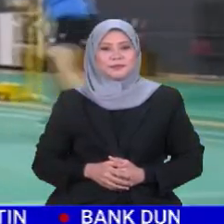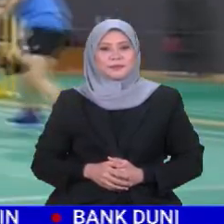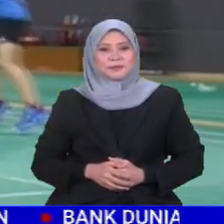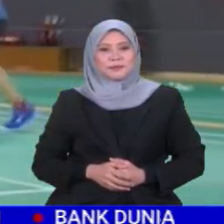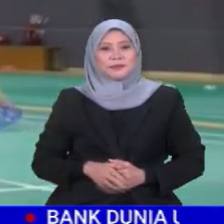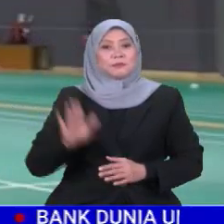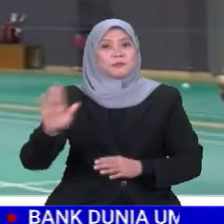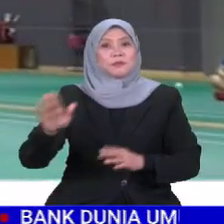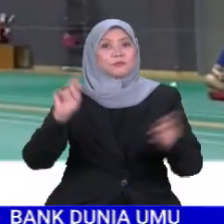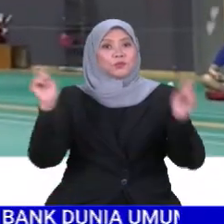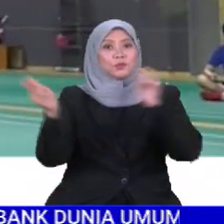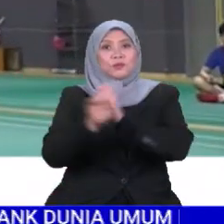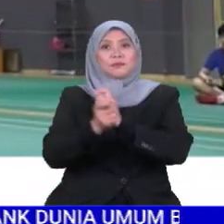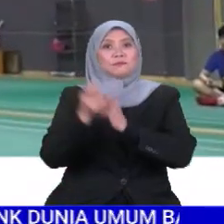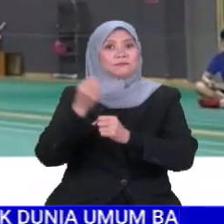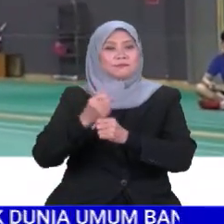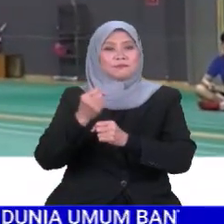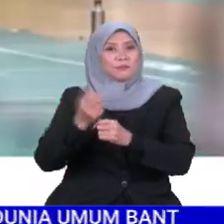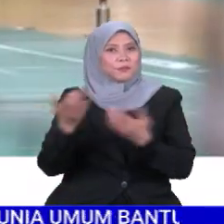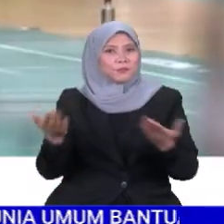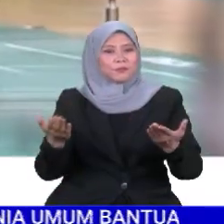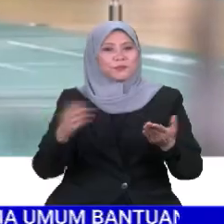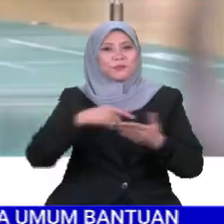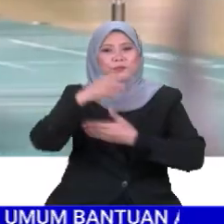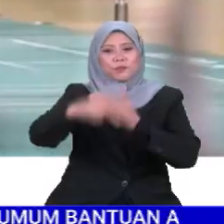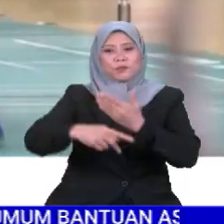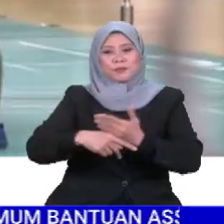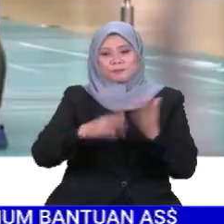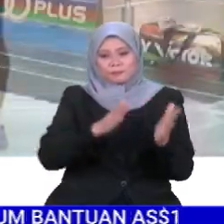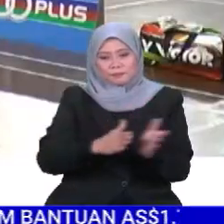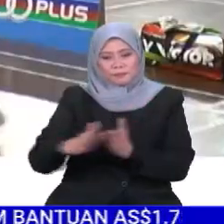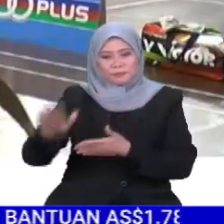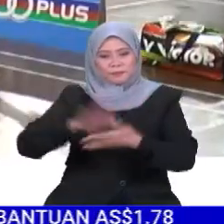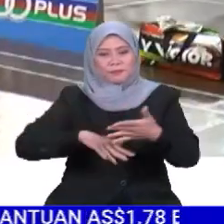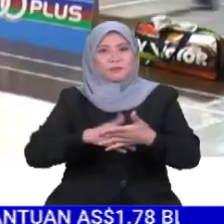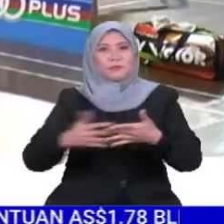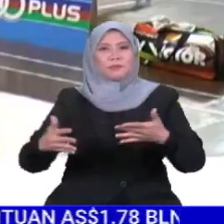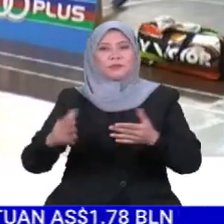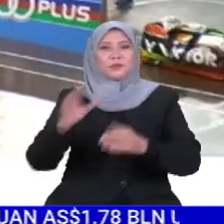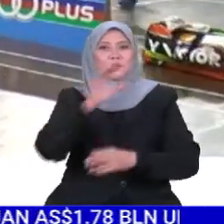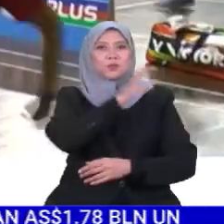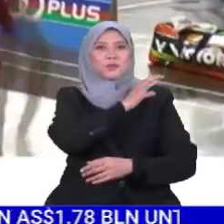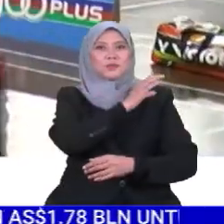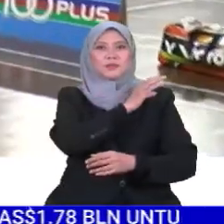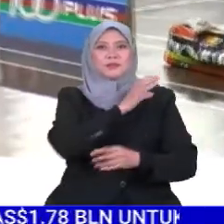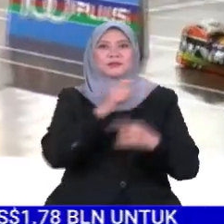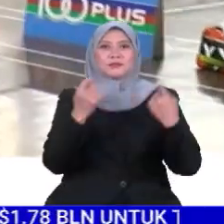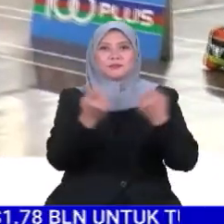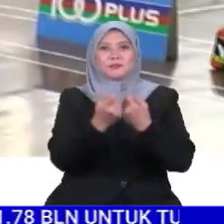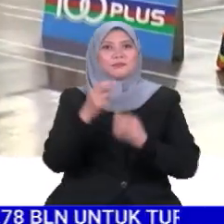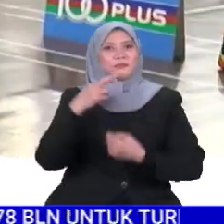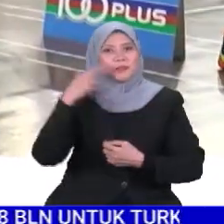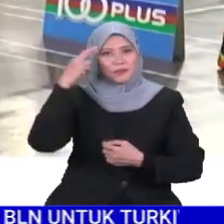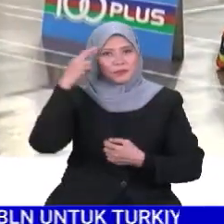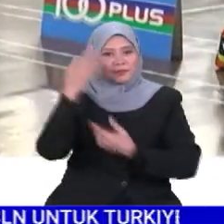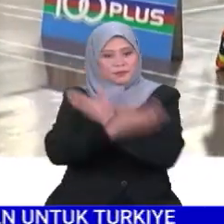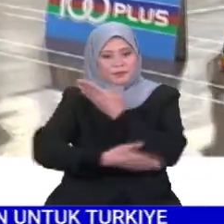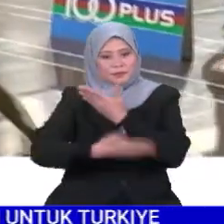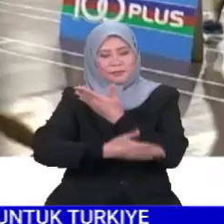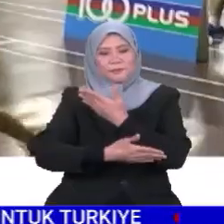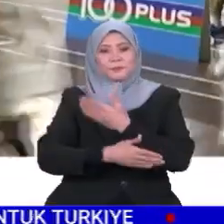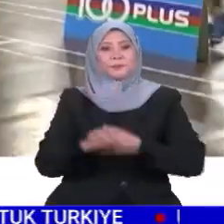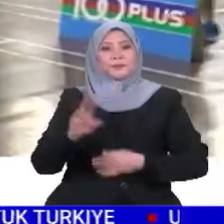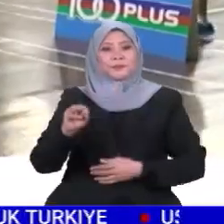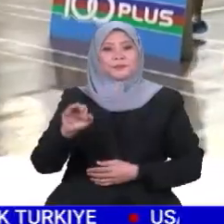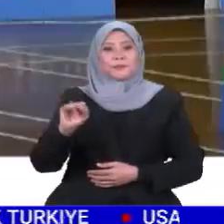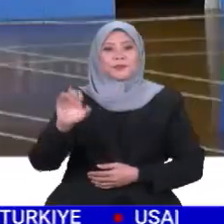Jelas beliau, penukaran jawatan itu sebahagian daripada program penyusunan semula barisan kejurulatihan skuad remaja negara. Menurut